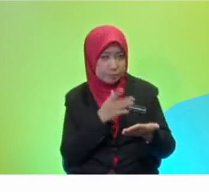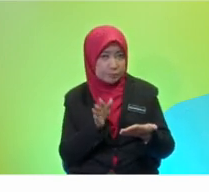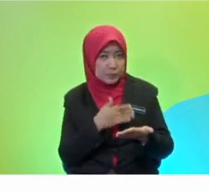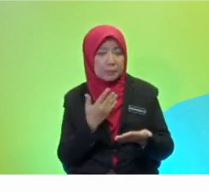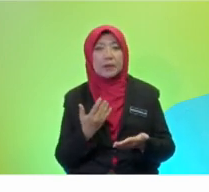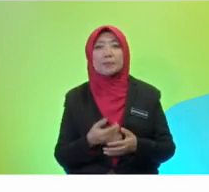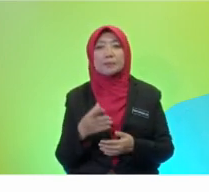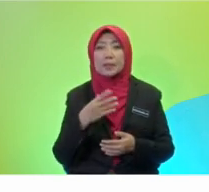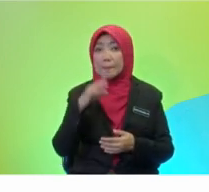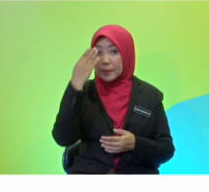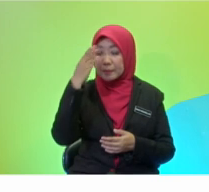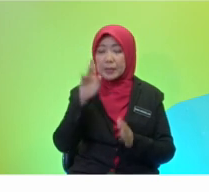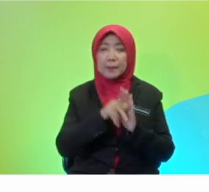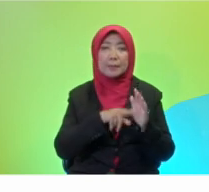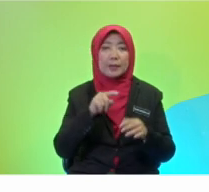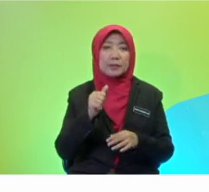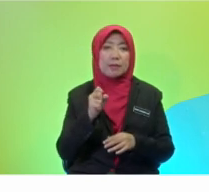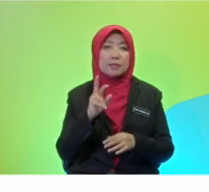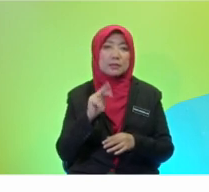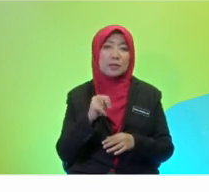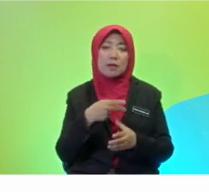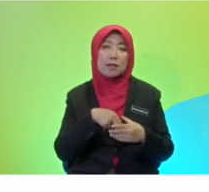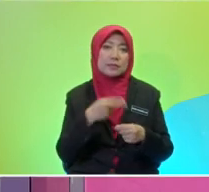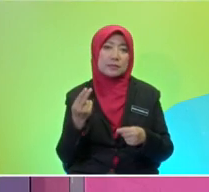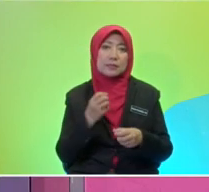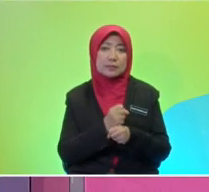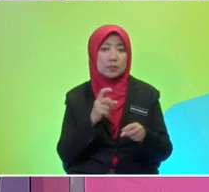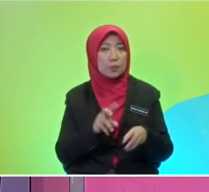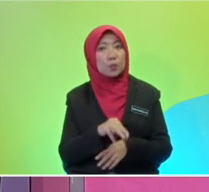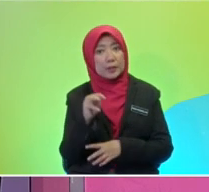memberi pencak silat kepada hasil kerja